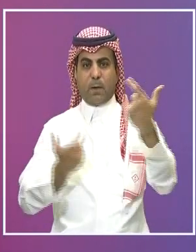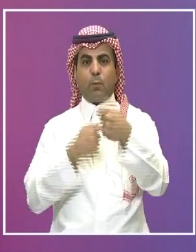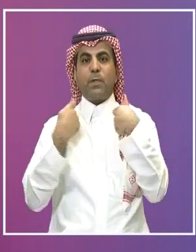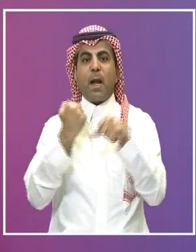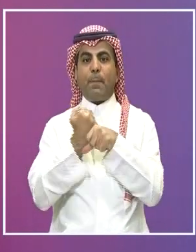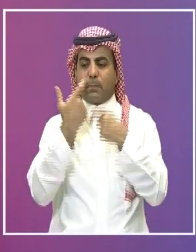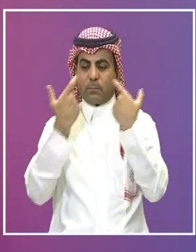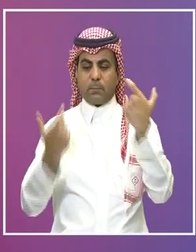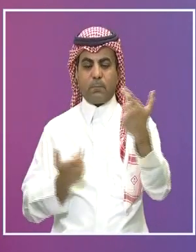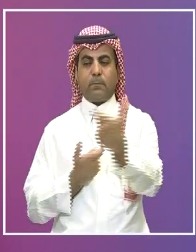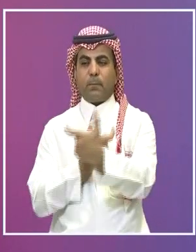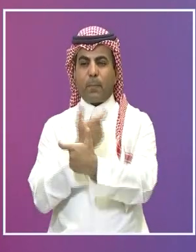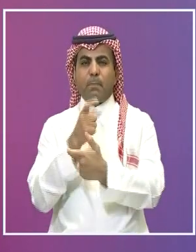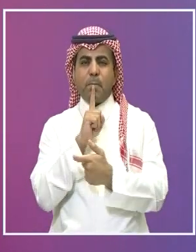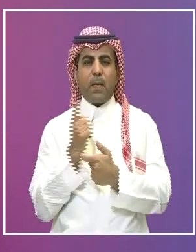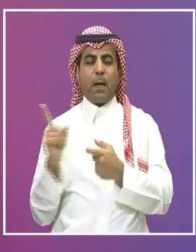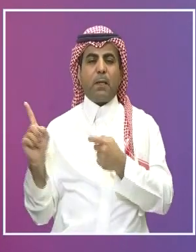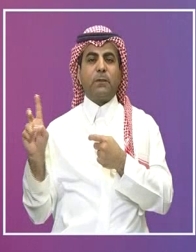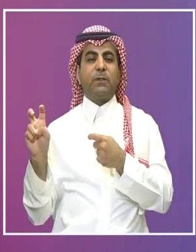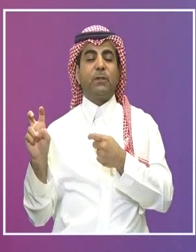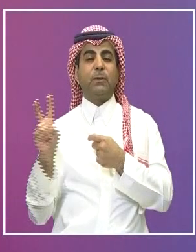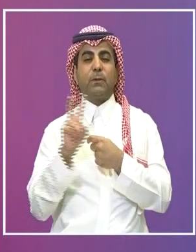عام 2021 وحتى